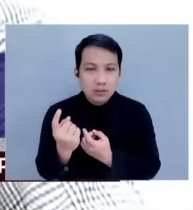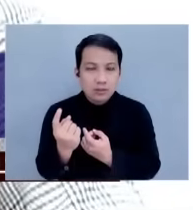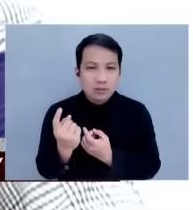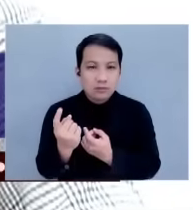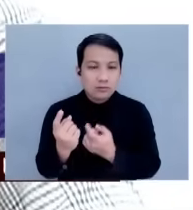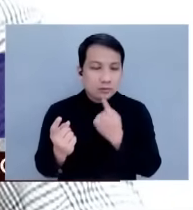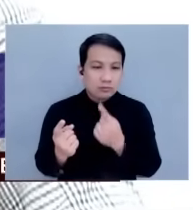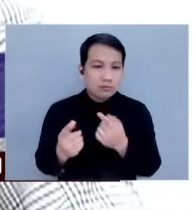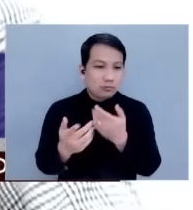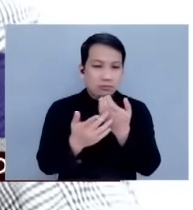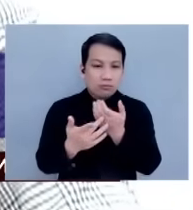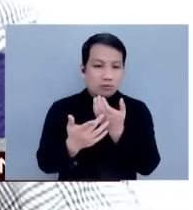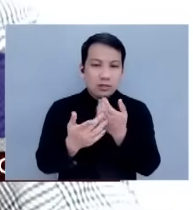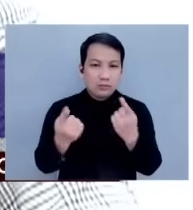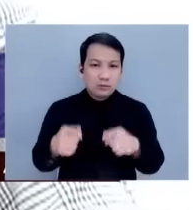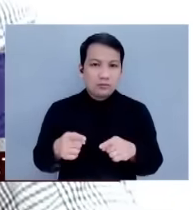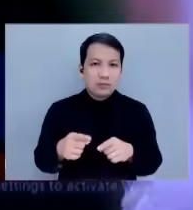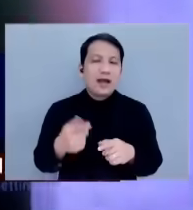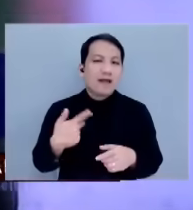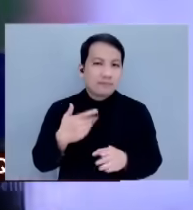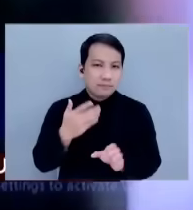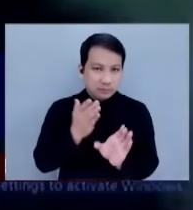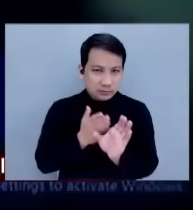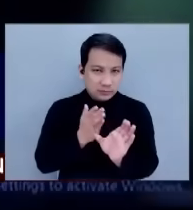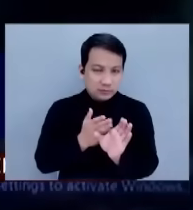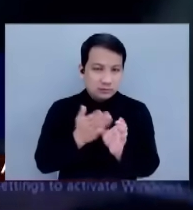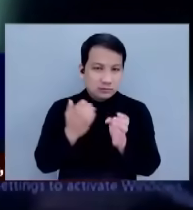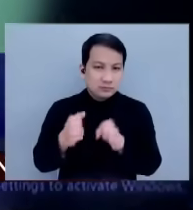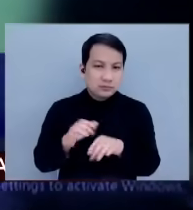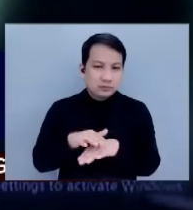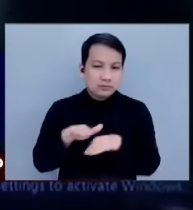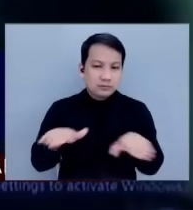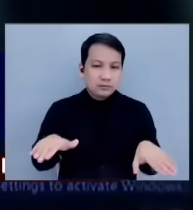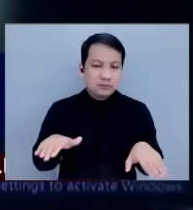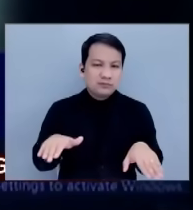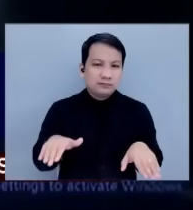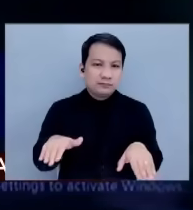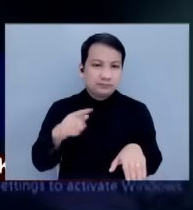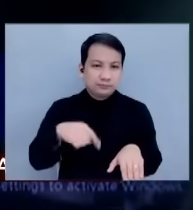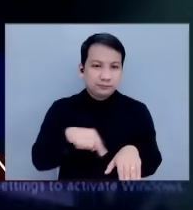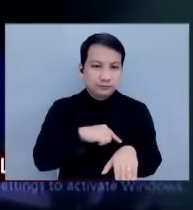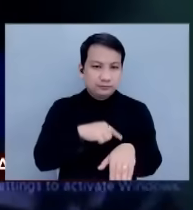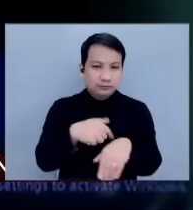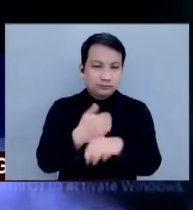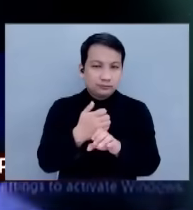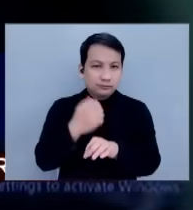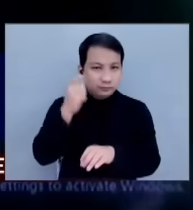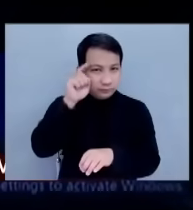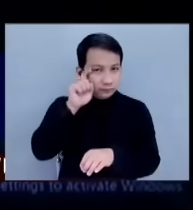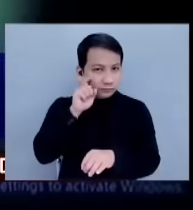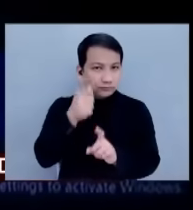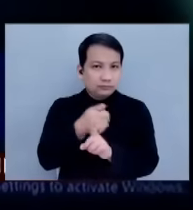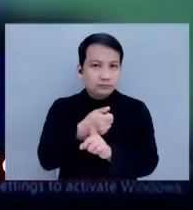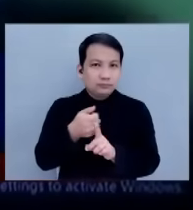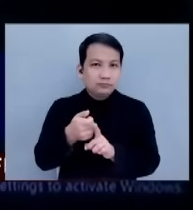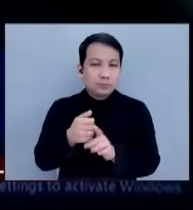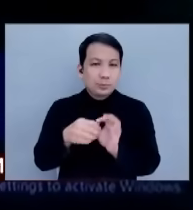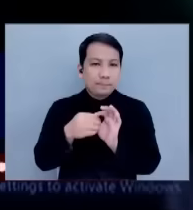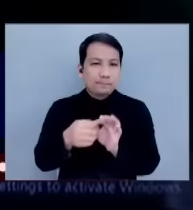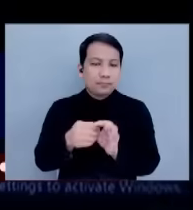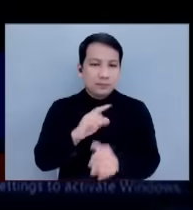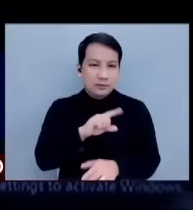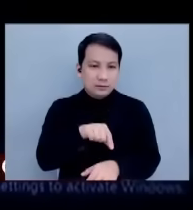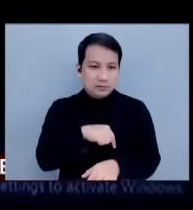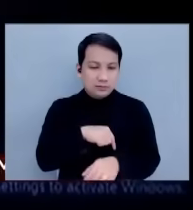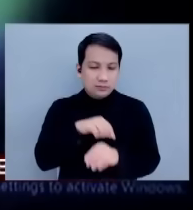Pero mayroong psychological effect nun. Mahaharap sa reklamong online sexual abuse and exploitation at qualified trafficking ang